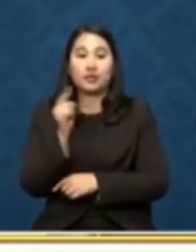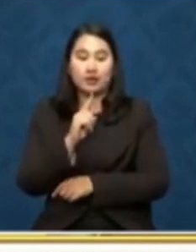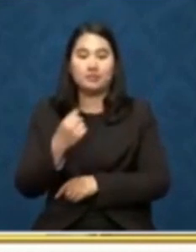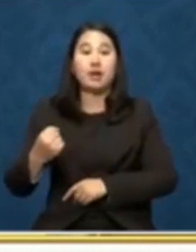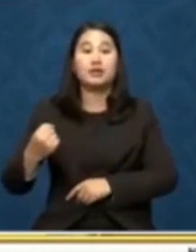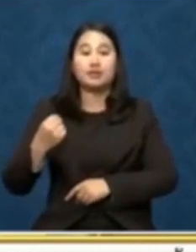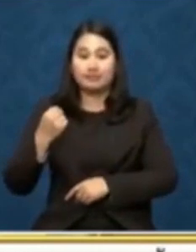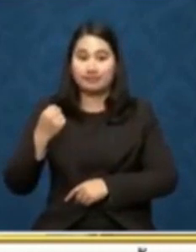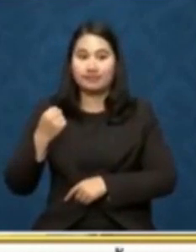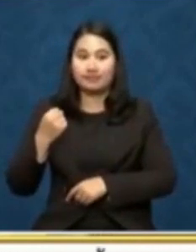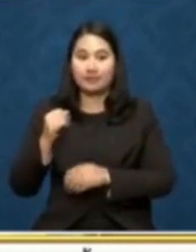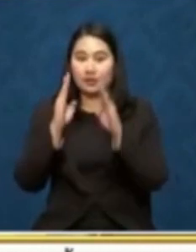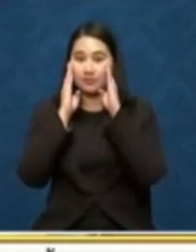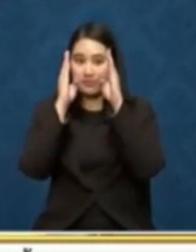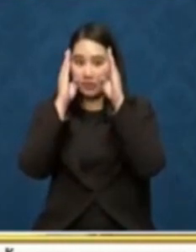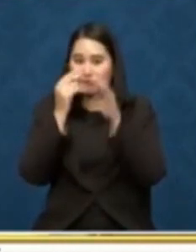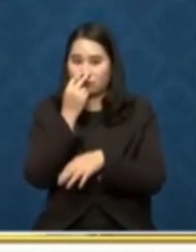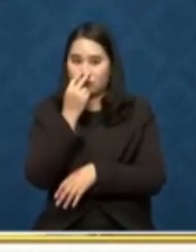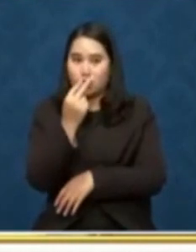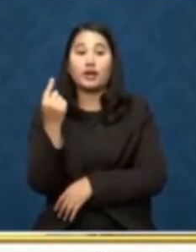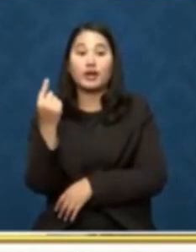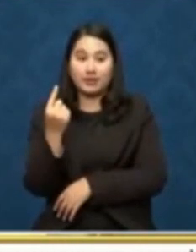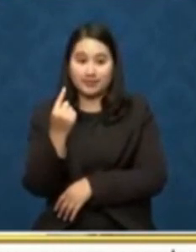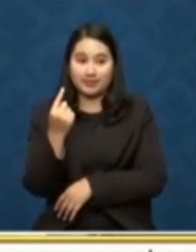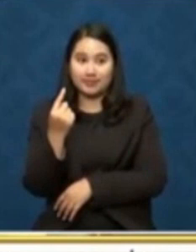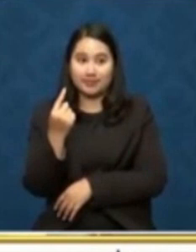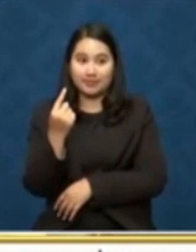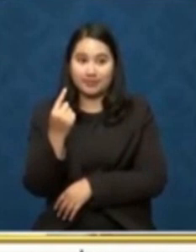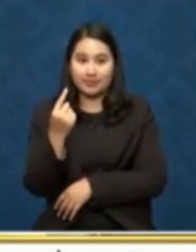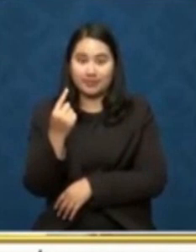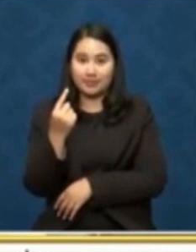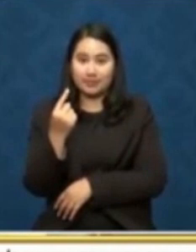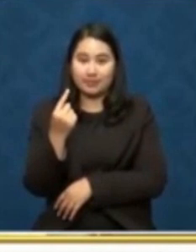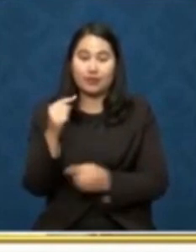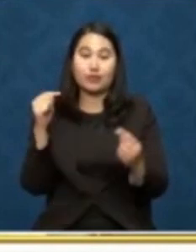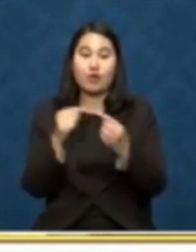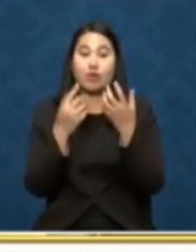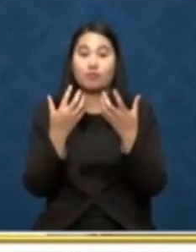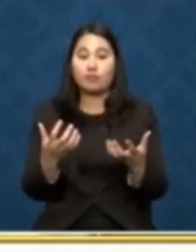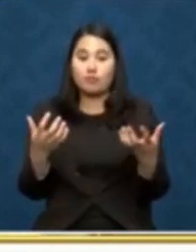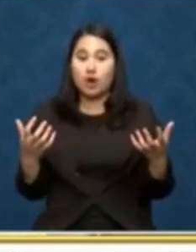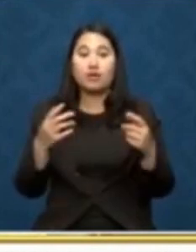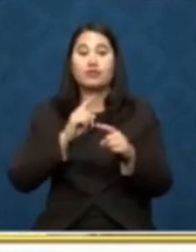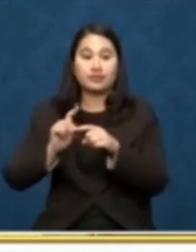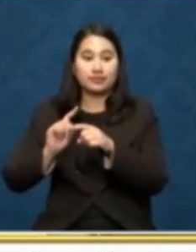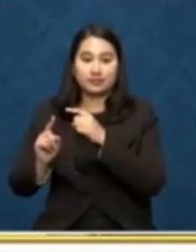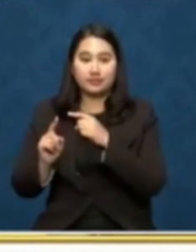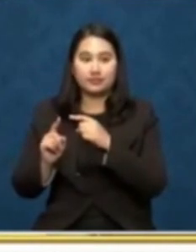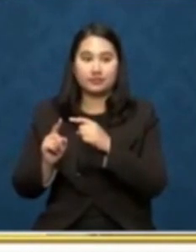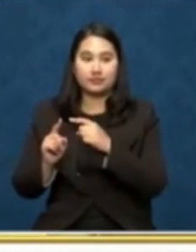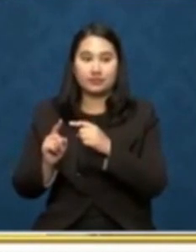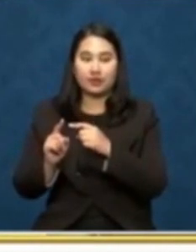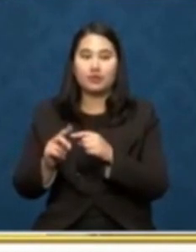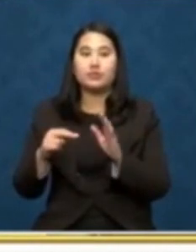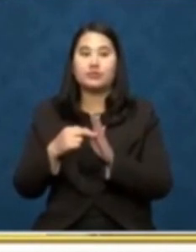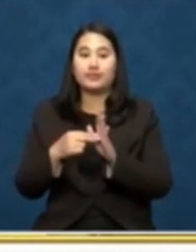ว่ามิติความมั่นคงเพียงโฟกัสไปอยู่จุดเดียวนะก็คือการใช้อาวุธยุทโธปกรณ์เข้า